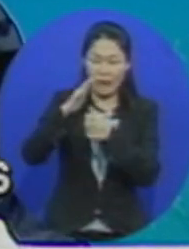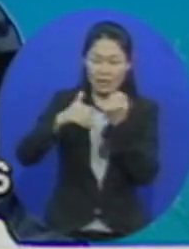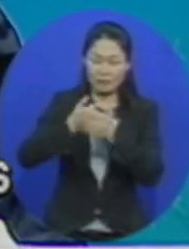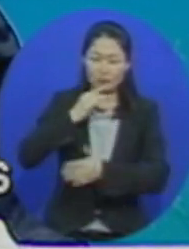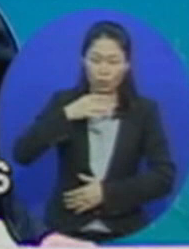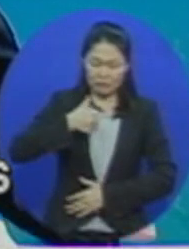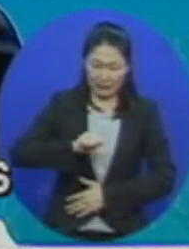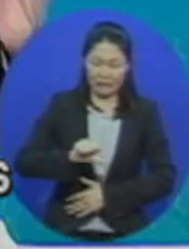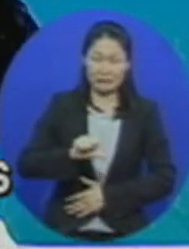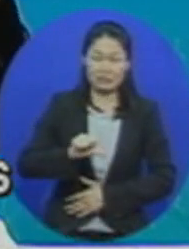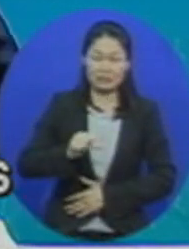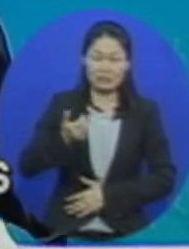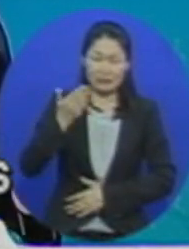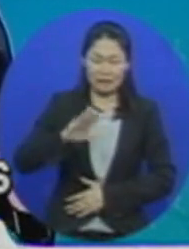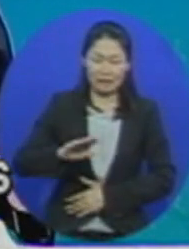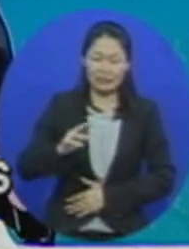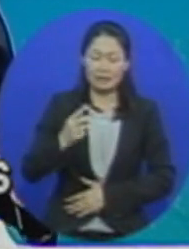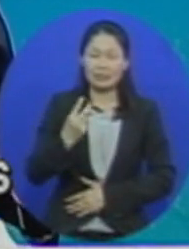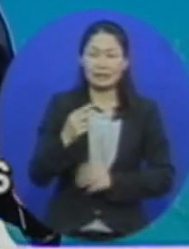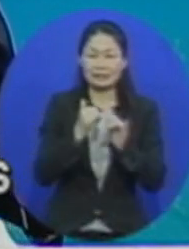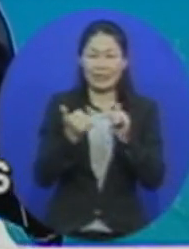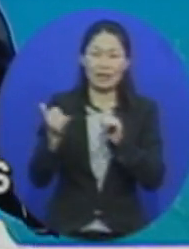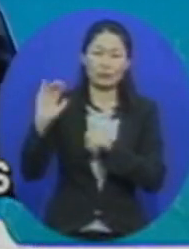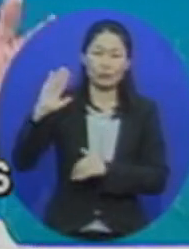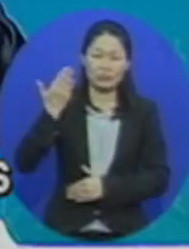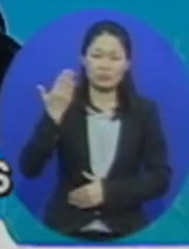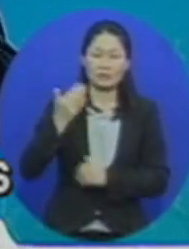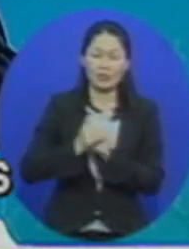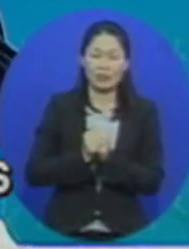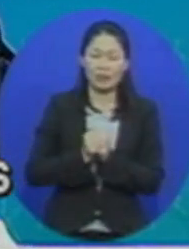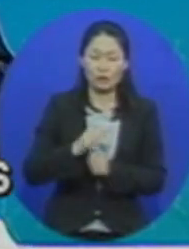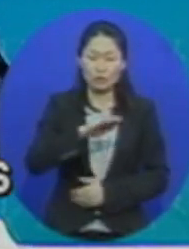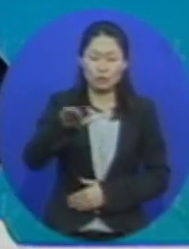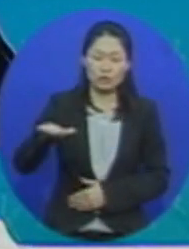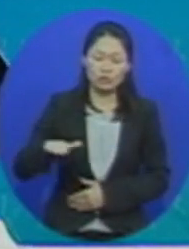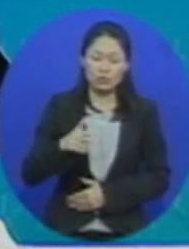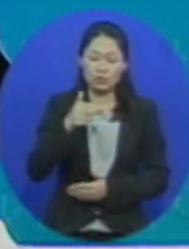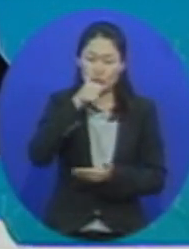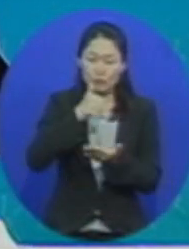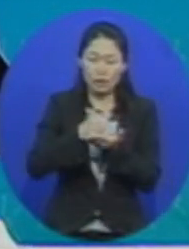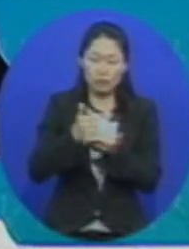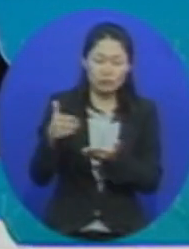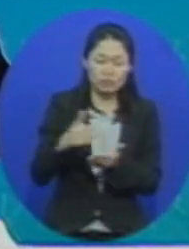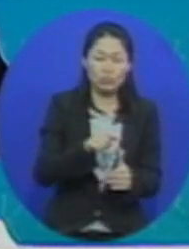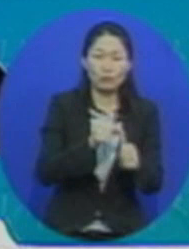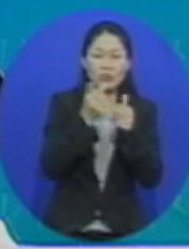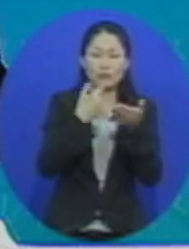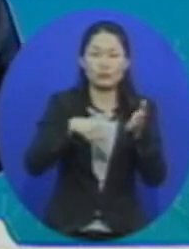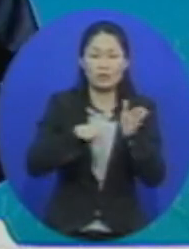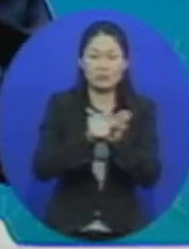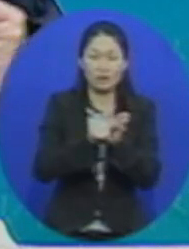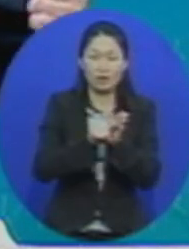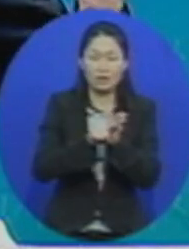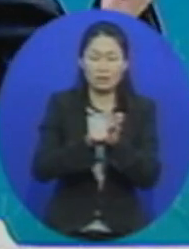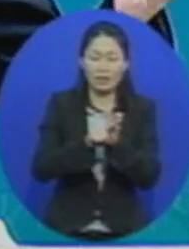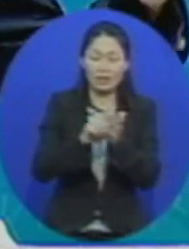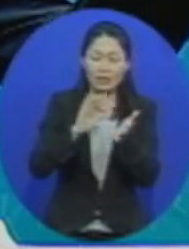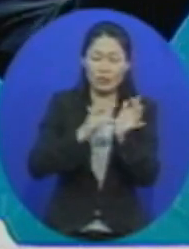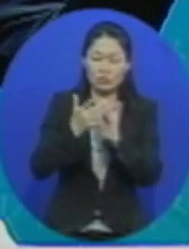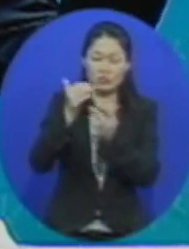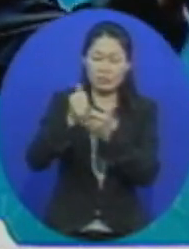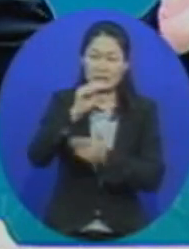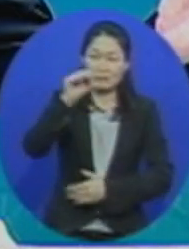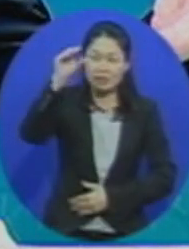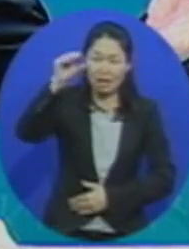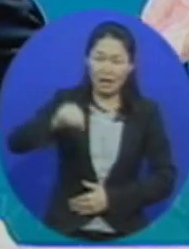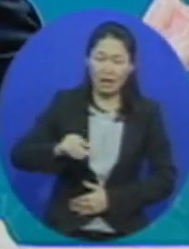의심돼 사람이 되셨어요 우리를 주에서 구원하시려고 그래서 예수님께서 십자가에 말할